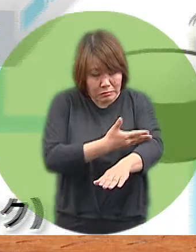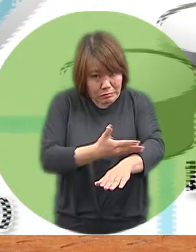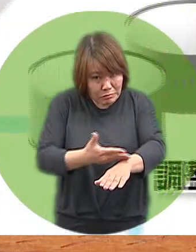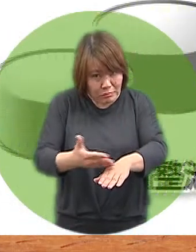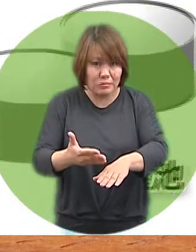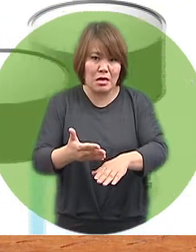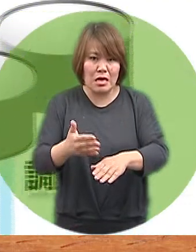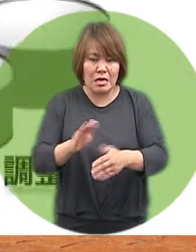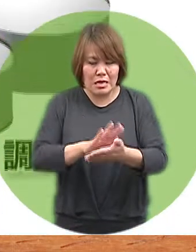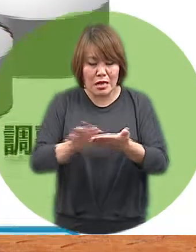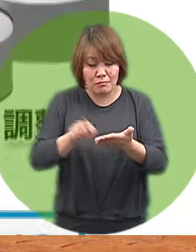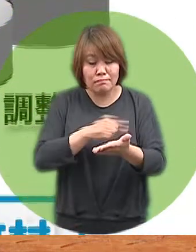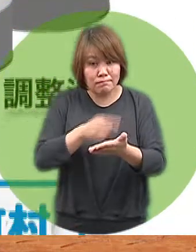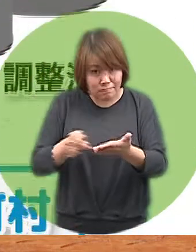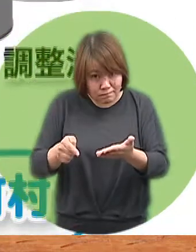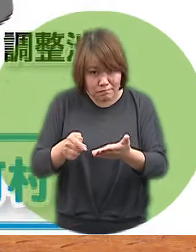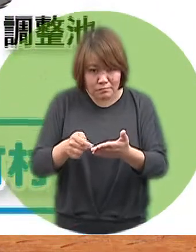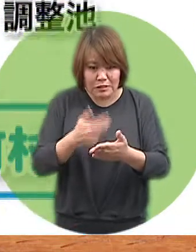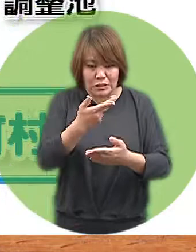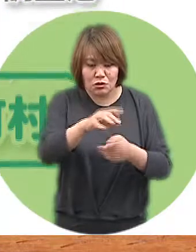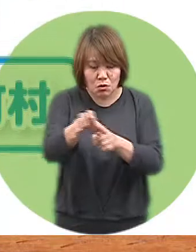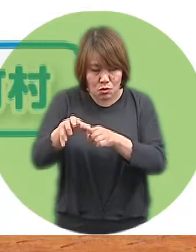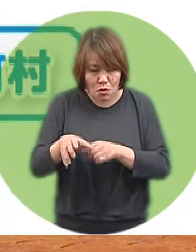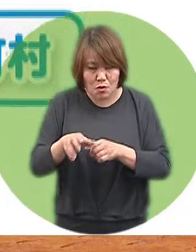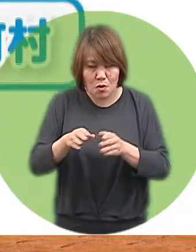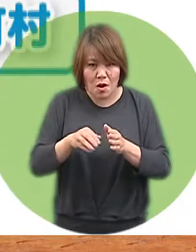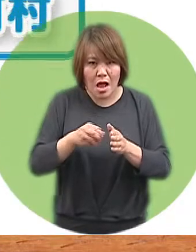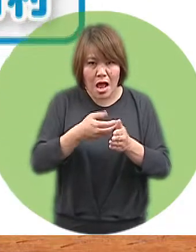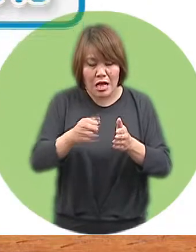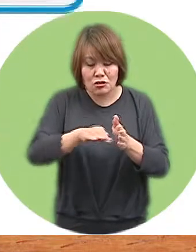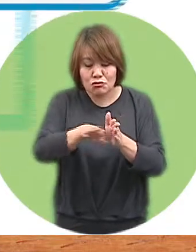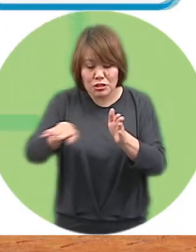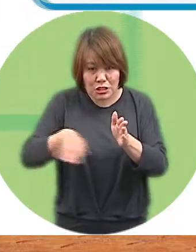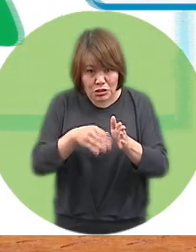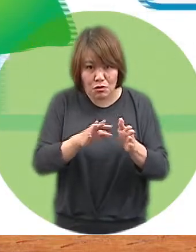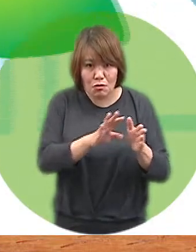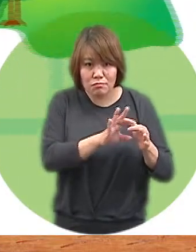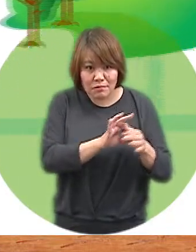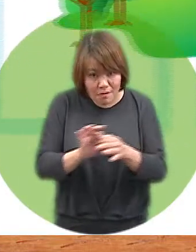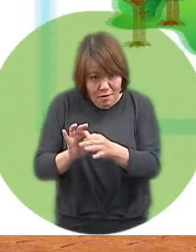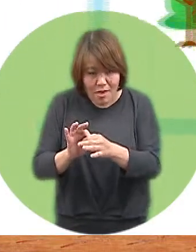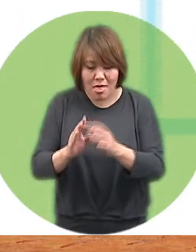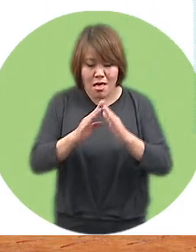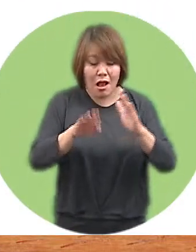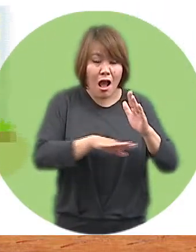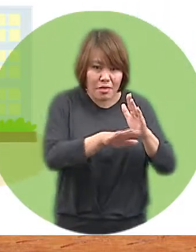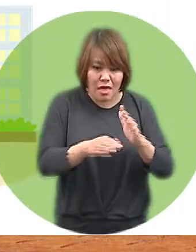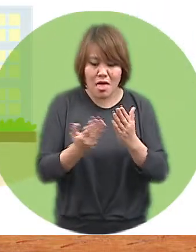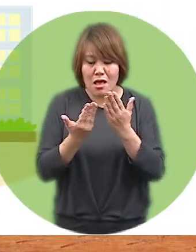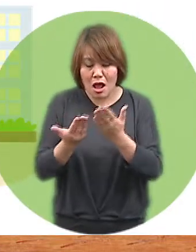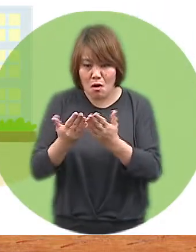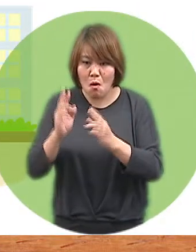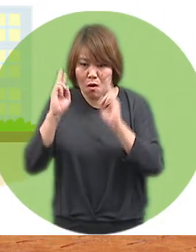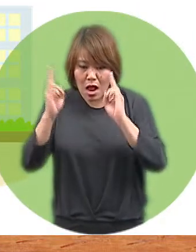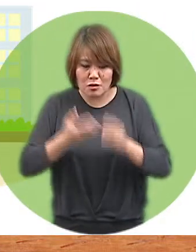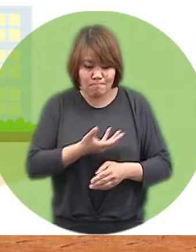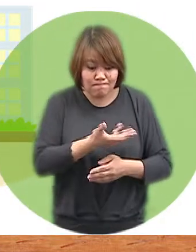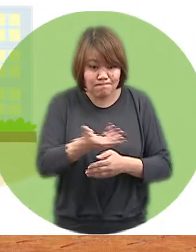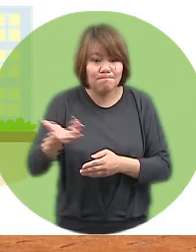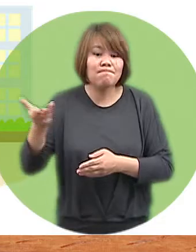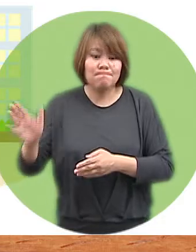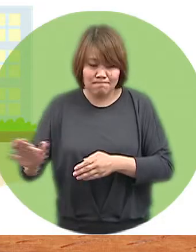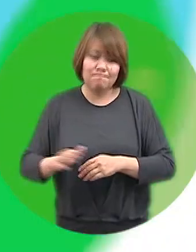きれいに処理され、各市町村の排水地を経由し、家庭や学校、会社などへ届けられ